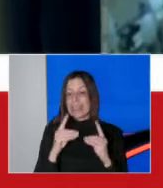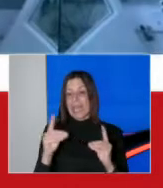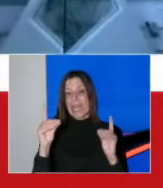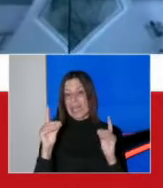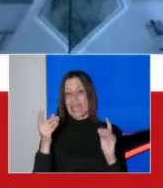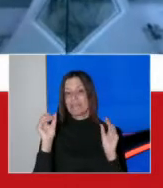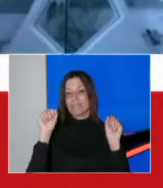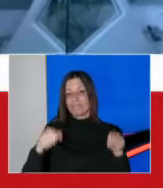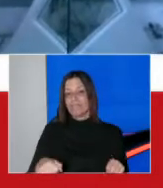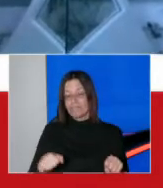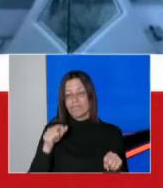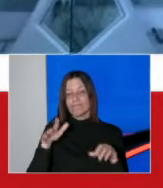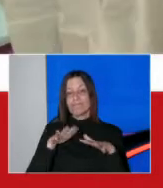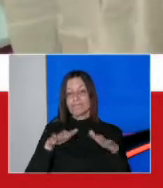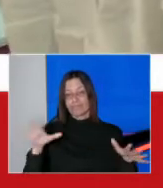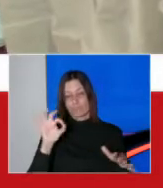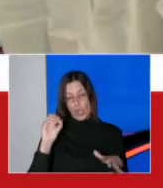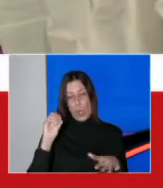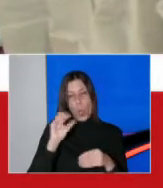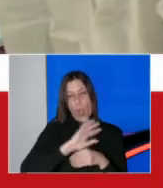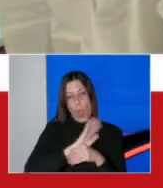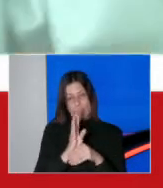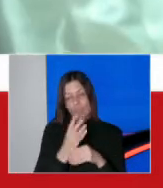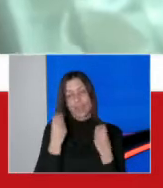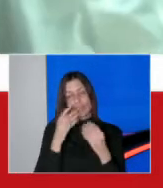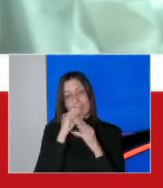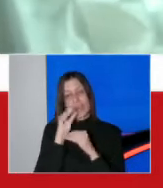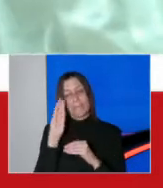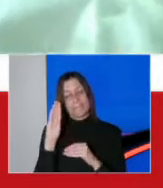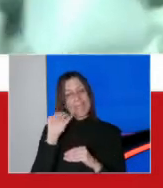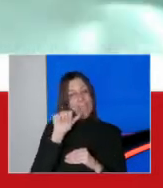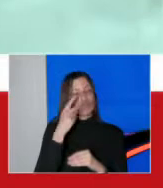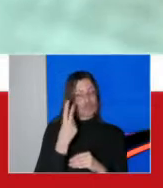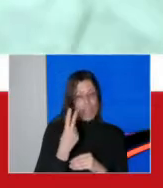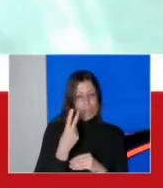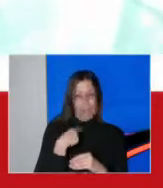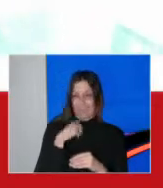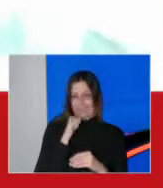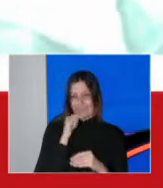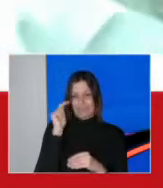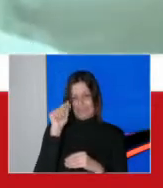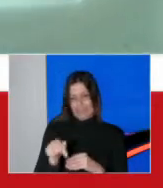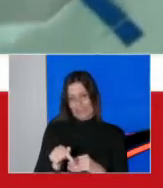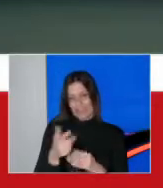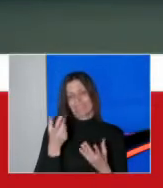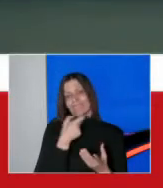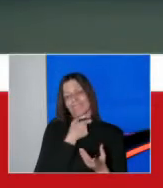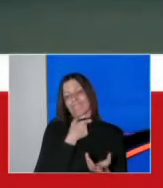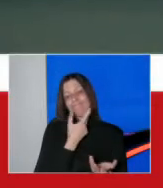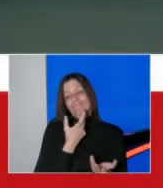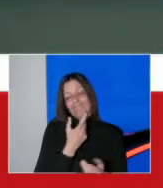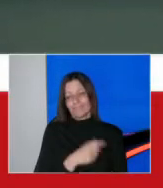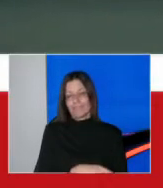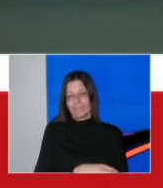על הגל הנוכחי של האומיקרון, עוד מעט נדבר על ה-BA2 בוודאי. זהו, רציתי לא להגיע לזה, אבל אין ברירה, אתה יודע.